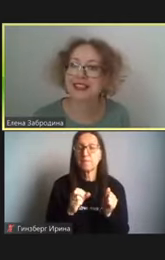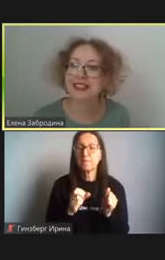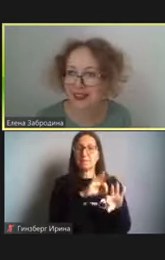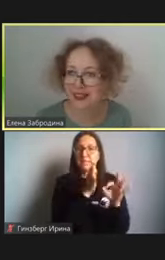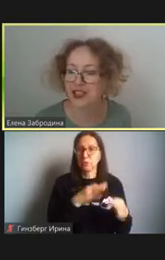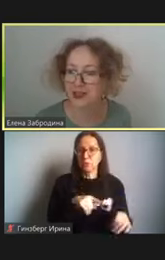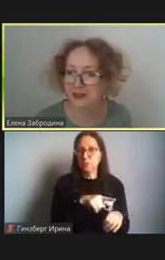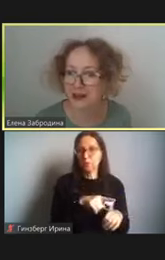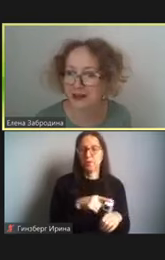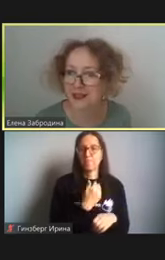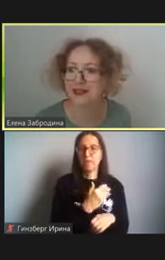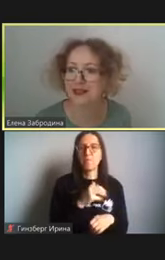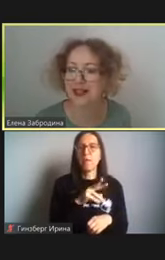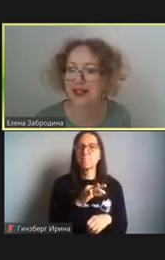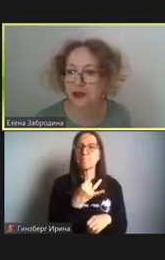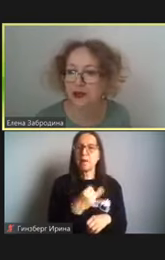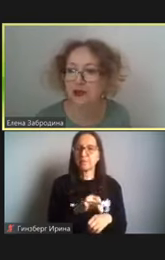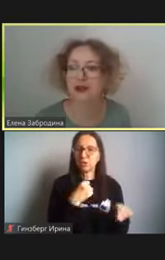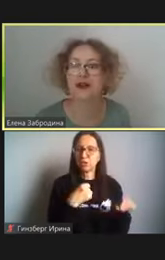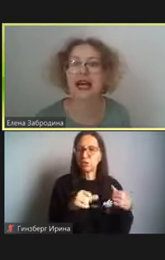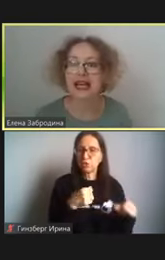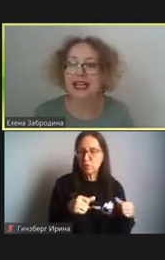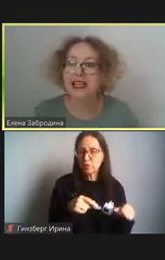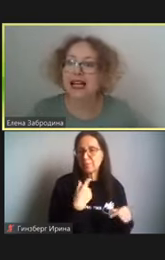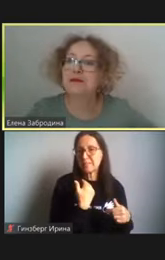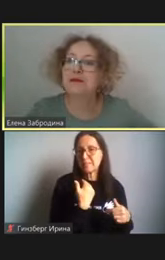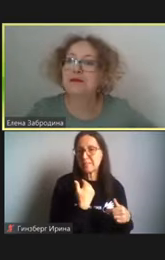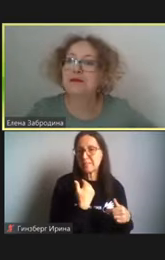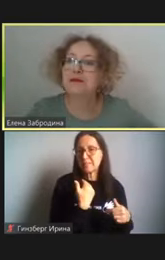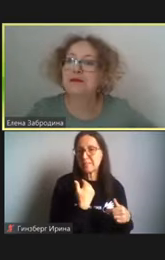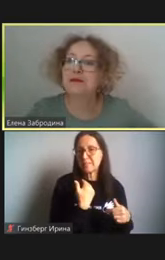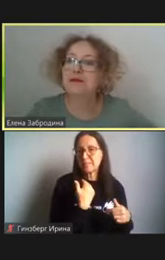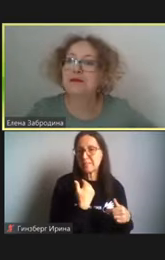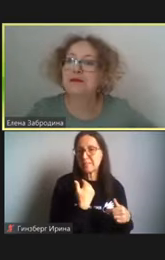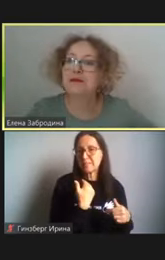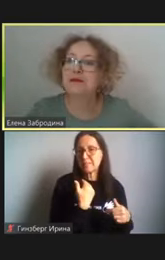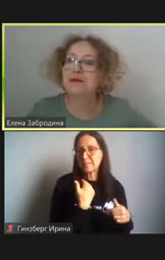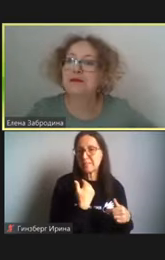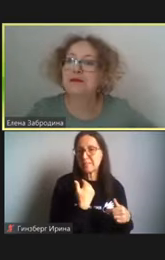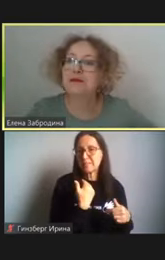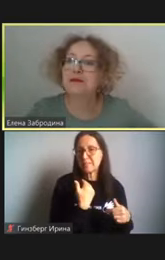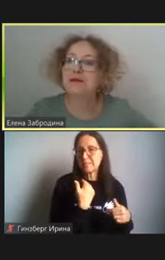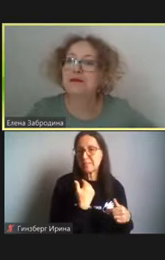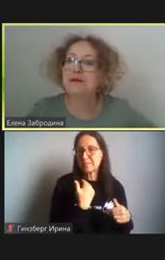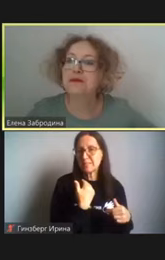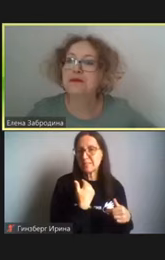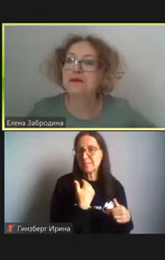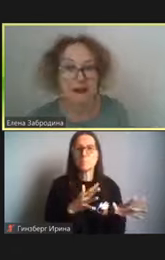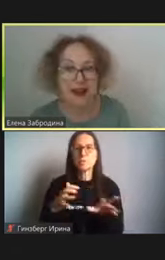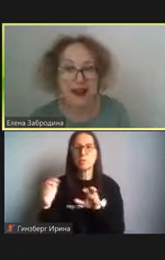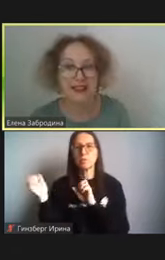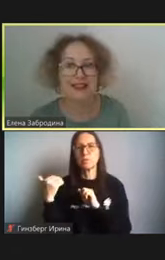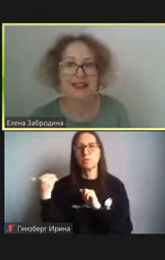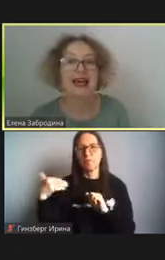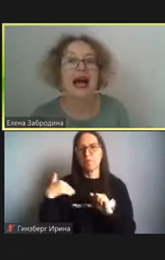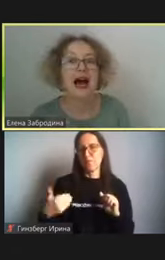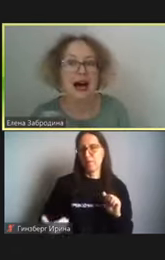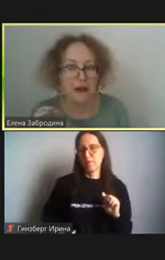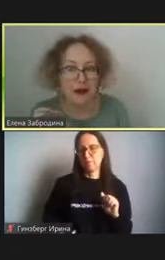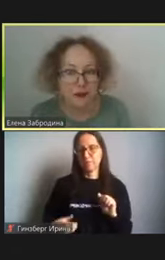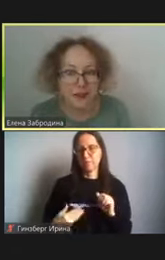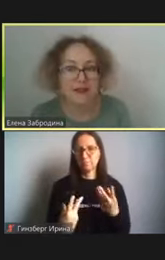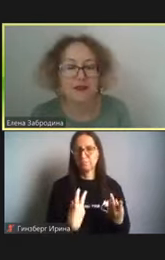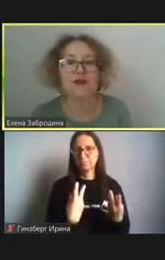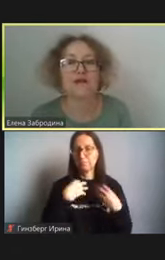искусства фламандского искусства, их как бы впитывает Франция. И вот во Франции,